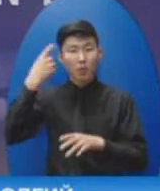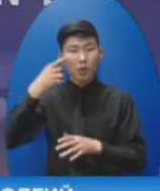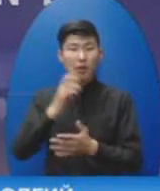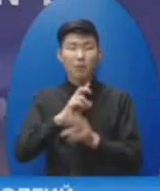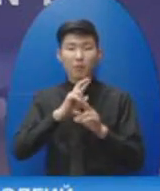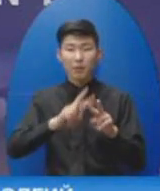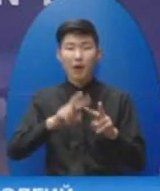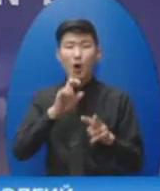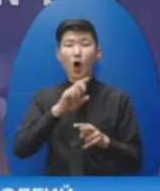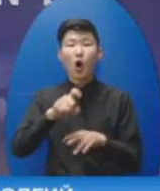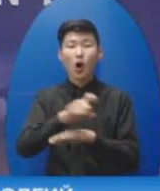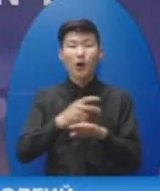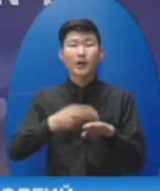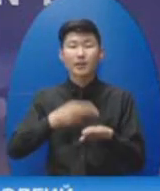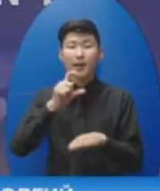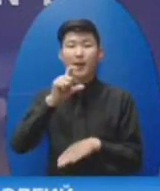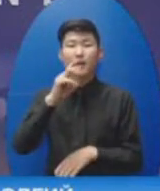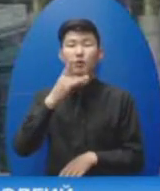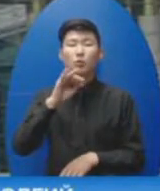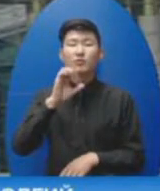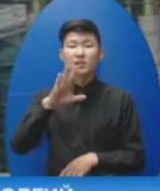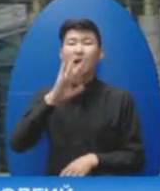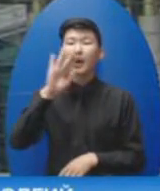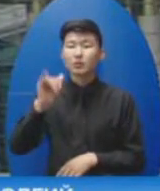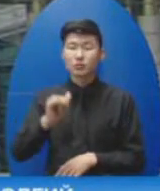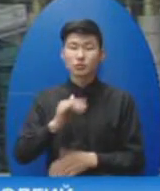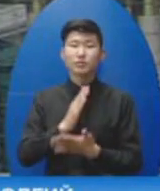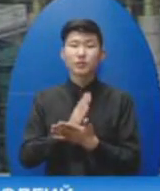хорооны дарга инх төвшнгөөс тодорхойллаа.